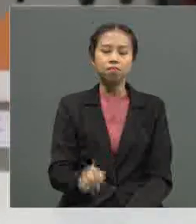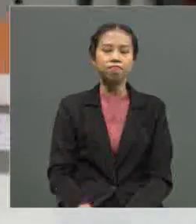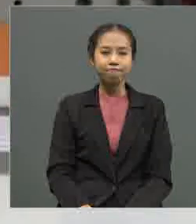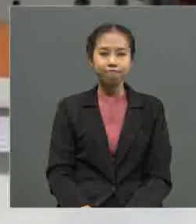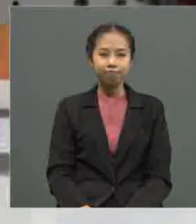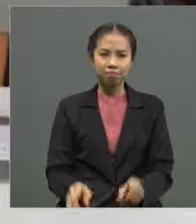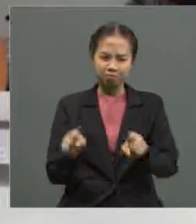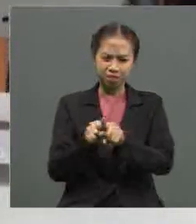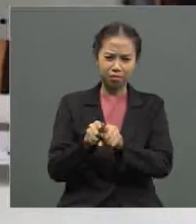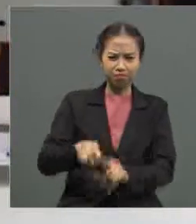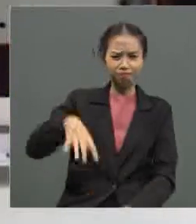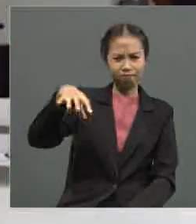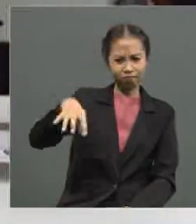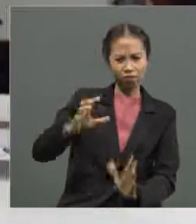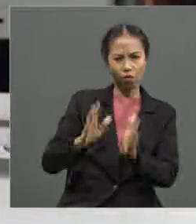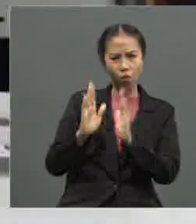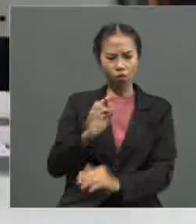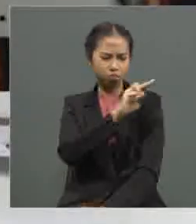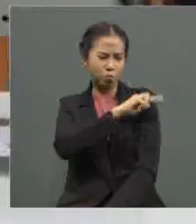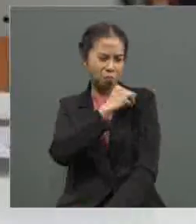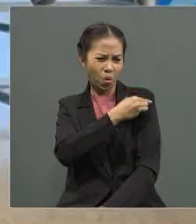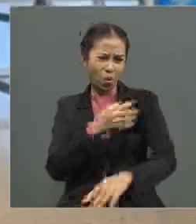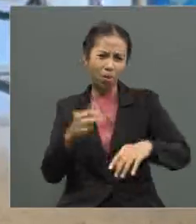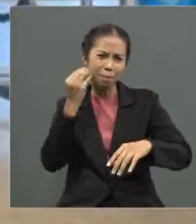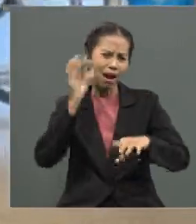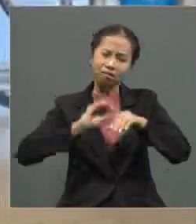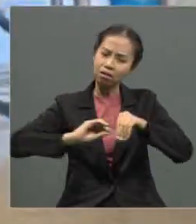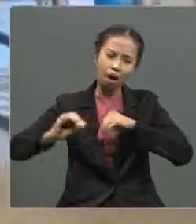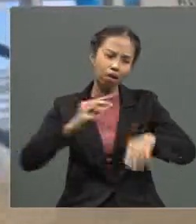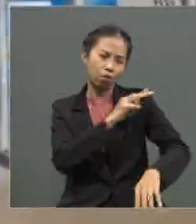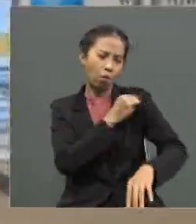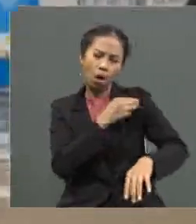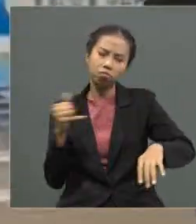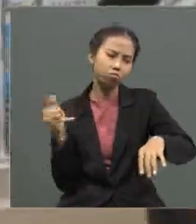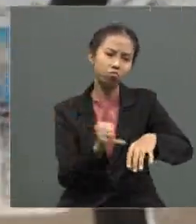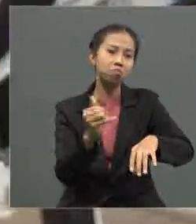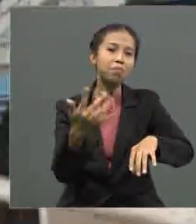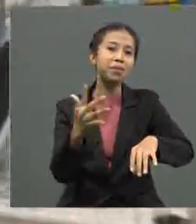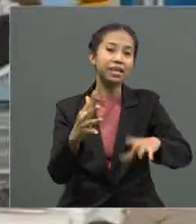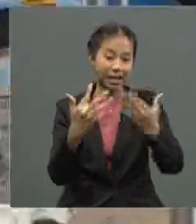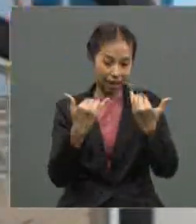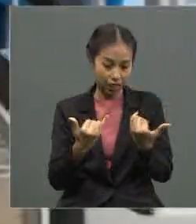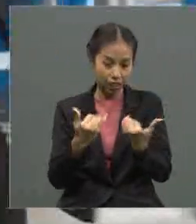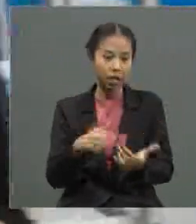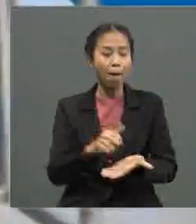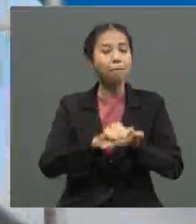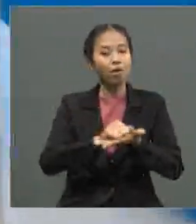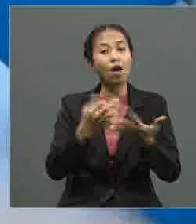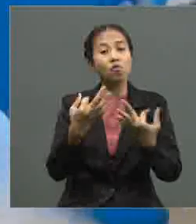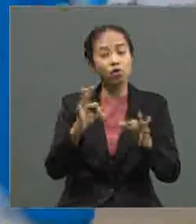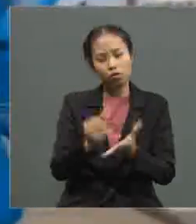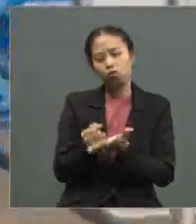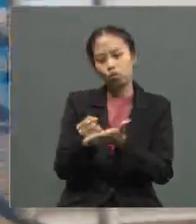างทีไม่ได้เข้าถึงเรื่องของเทคโนโลยีทางการแพทย์มากนักหรือว่าบ้านอยู่ไกลไม่ค่อยได้ไปแบบนี้นะคะพอมาแล้วก็ถือว่าอำนวยความสะดว